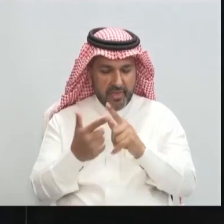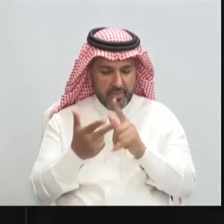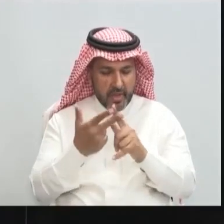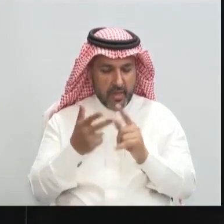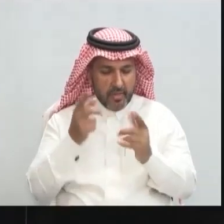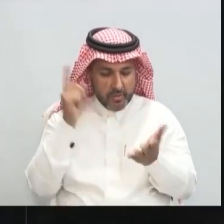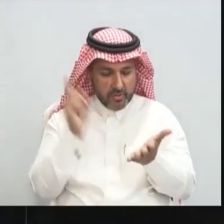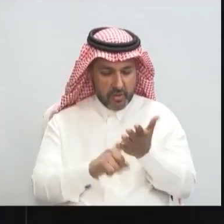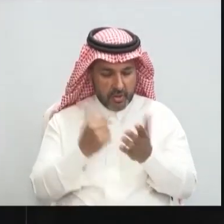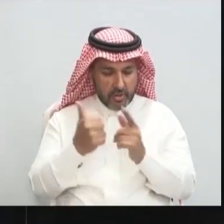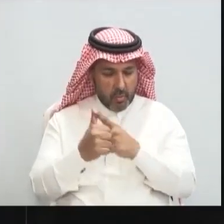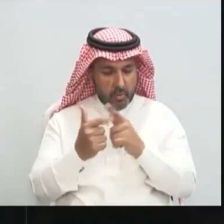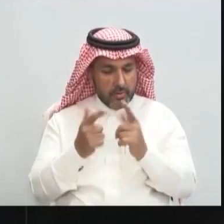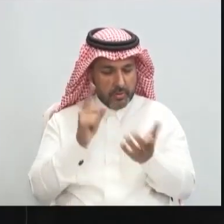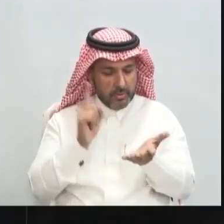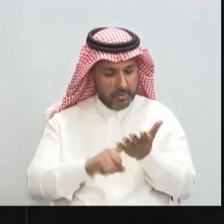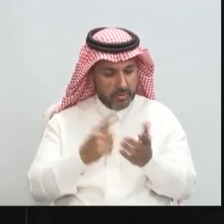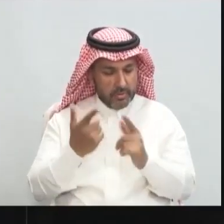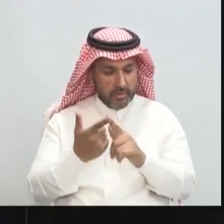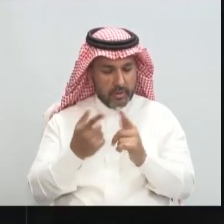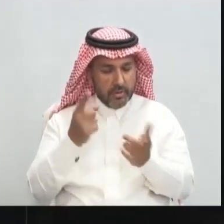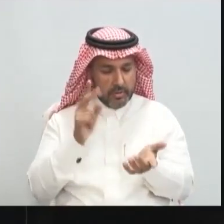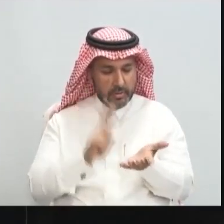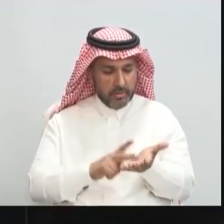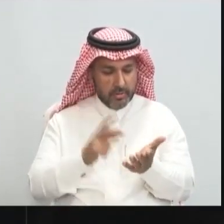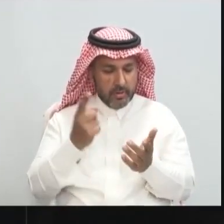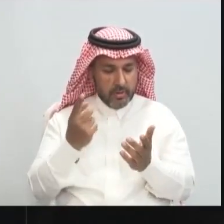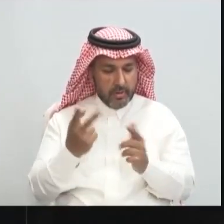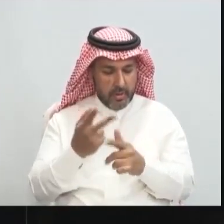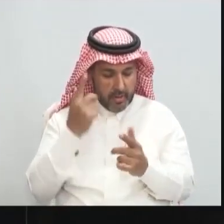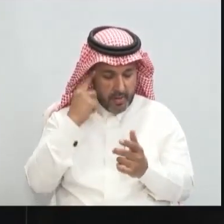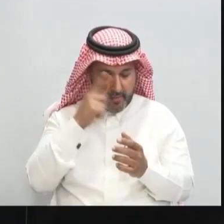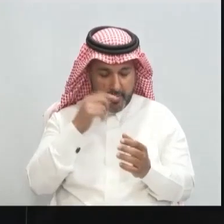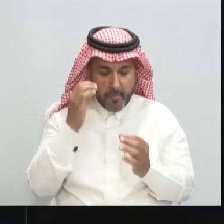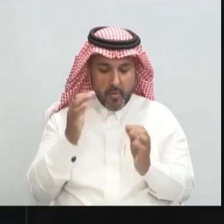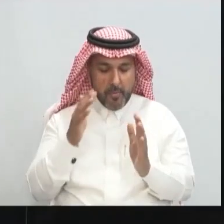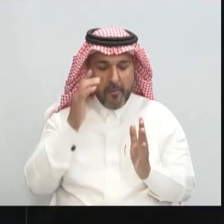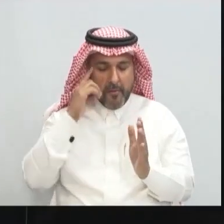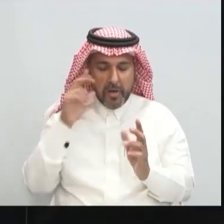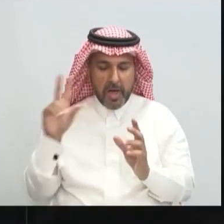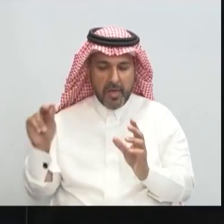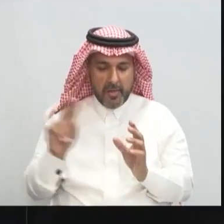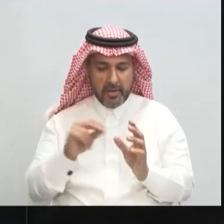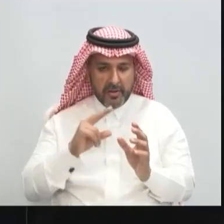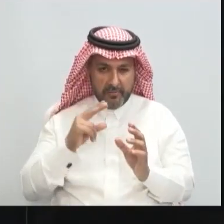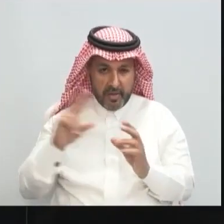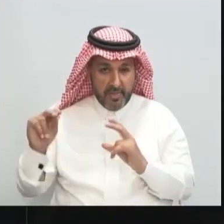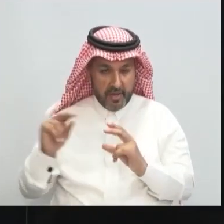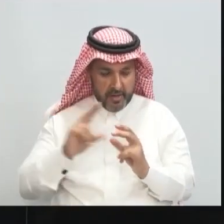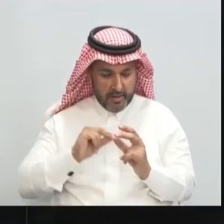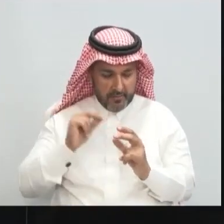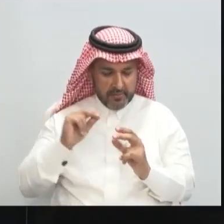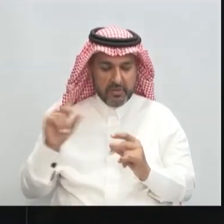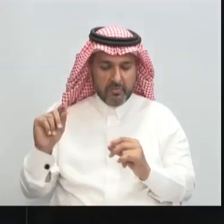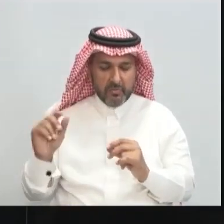متوفره اما اذا لم تكن موجوده فنحن في وقت الازمه و وقت المشكله نبدا في انشاء وبالتالي قد ياخذ وقت وقد